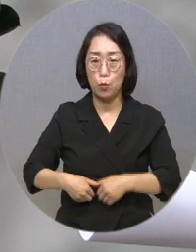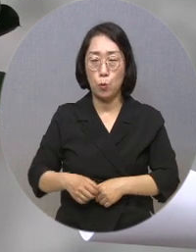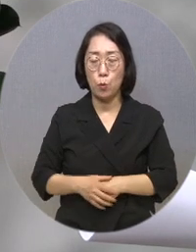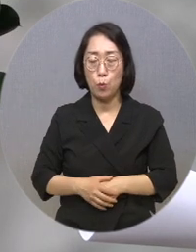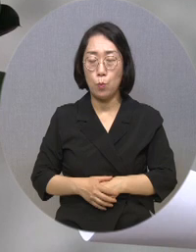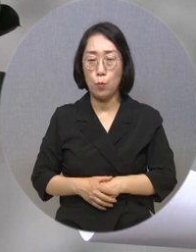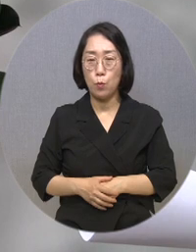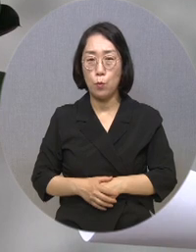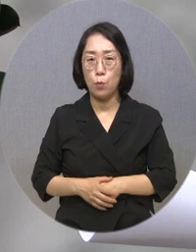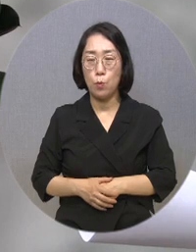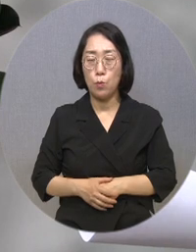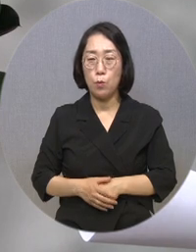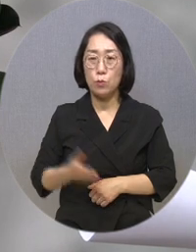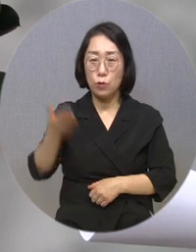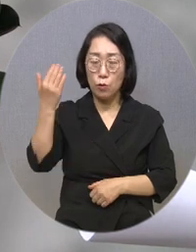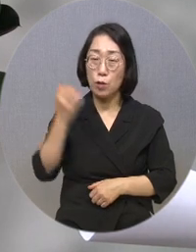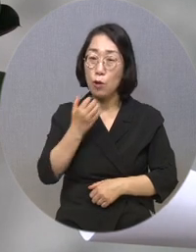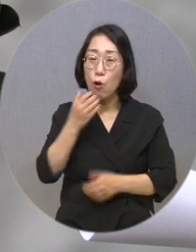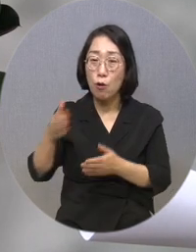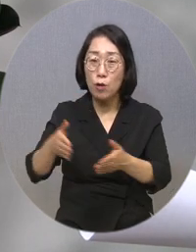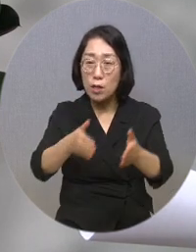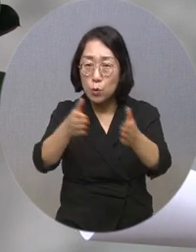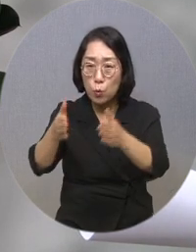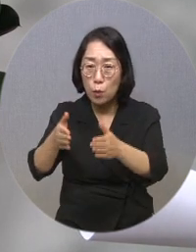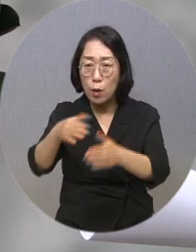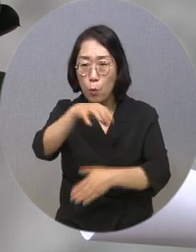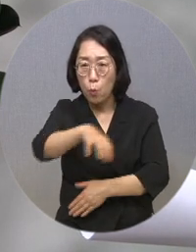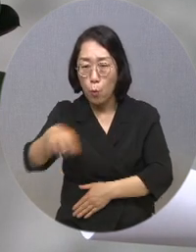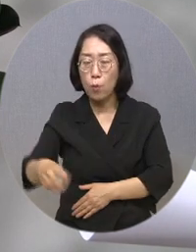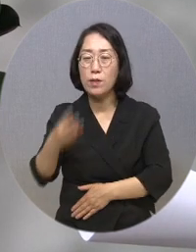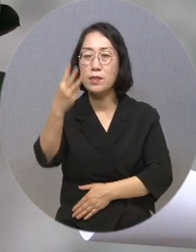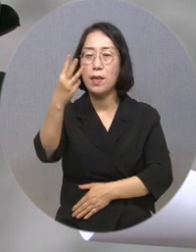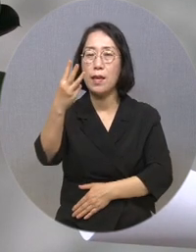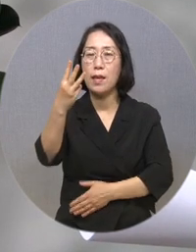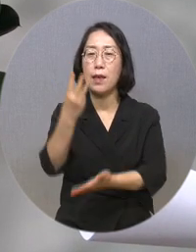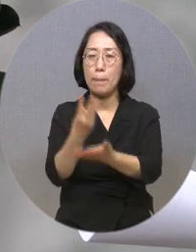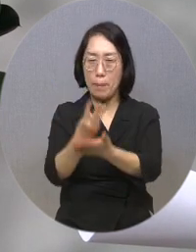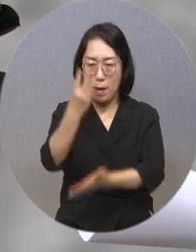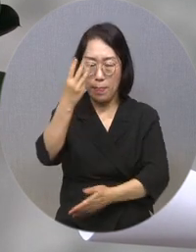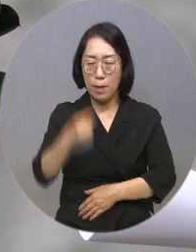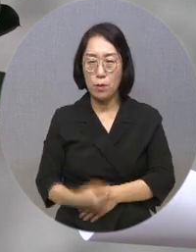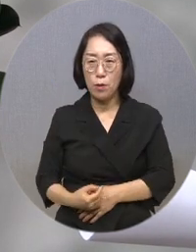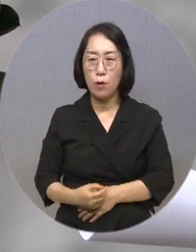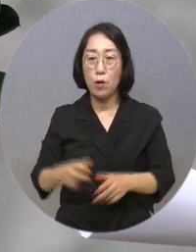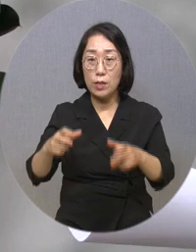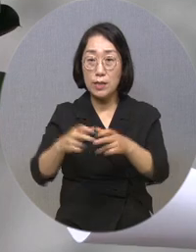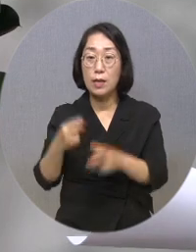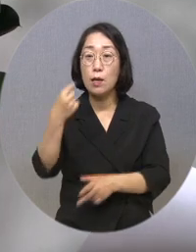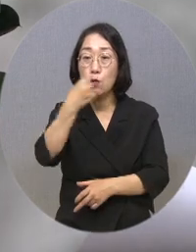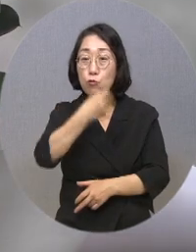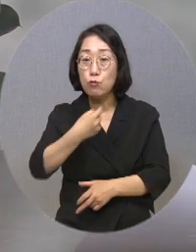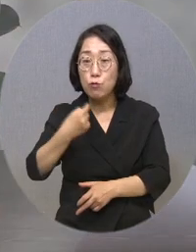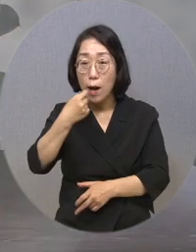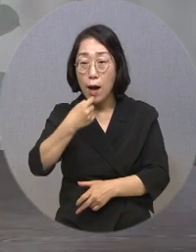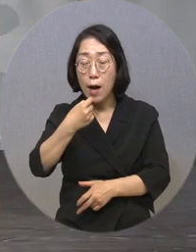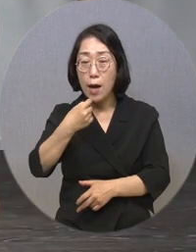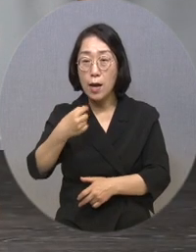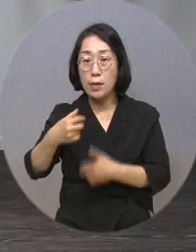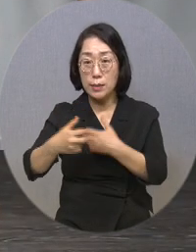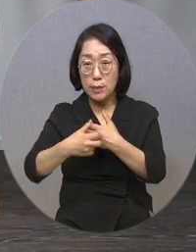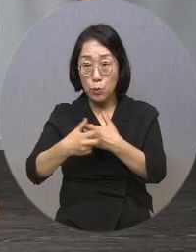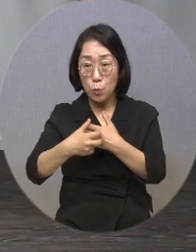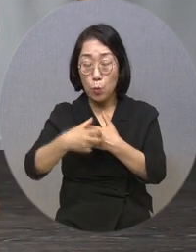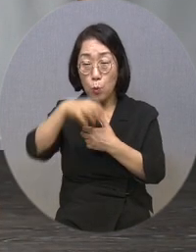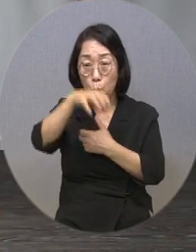그동안에는 경기도에 세 곳뿐이 없었습니다. 장애인 구강진료센터를 제가 강력히 주장하고